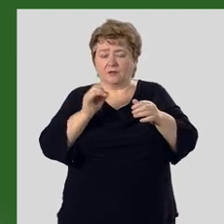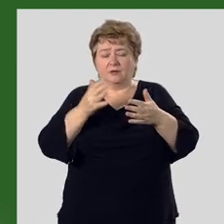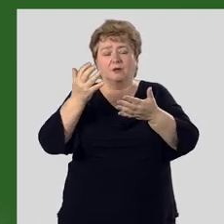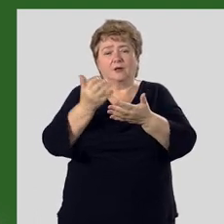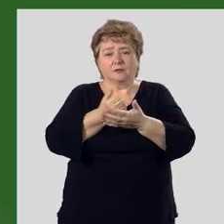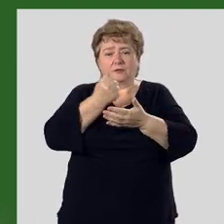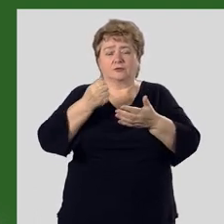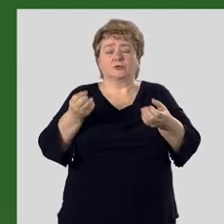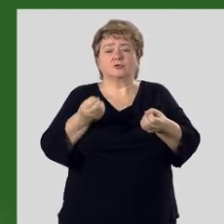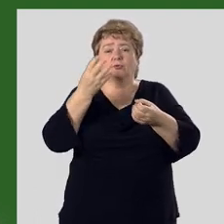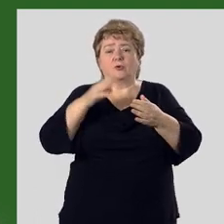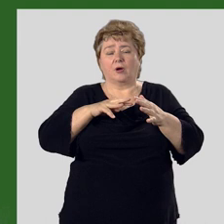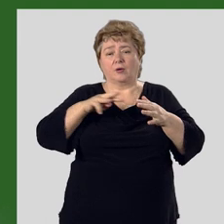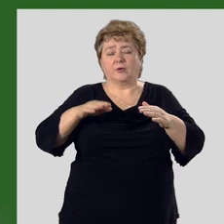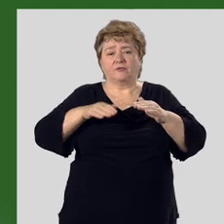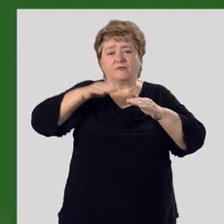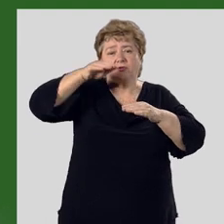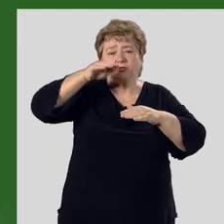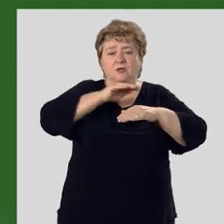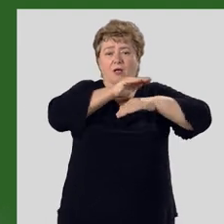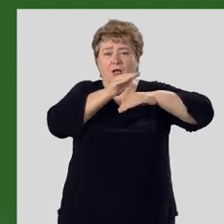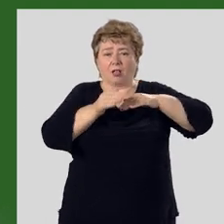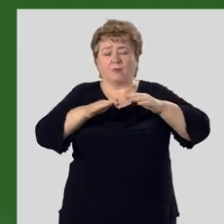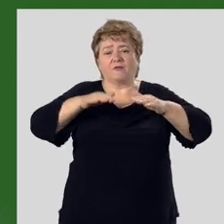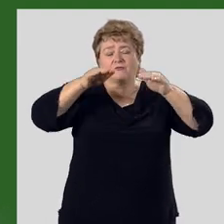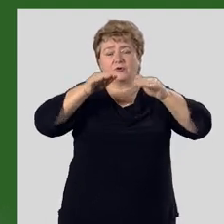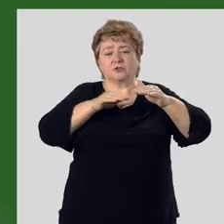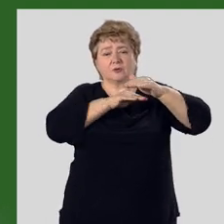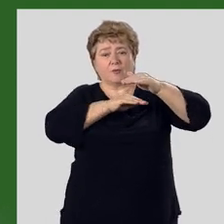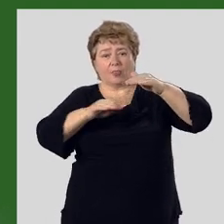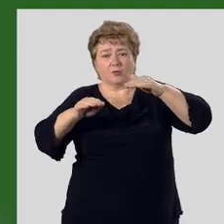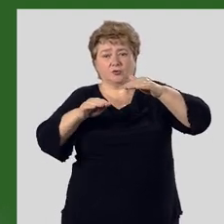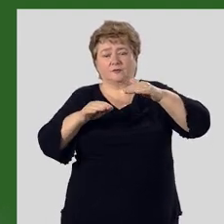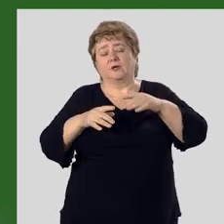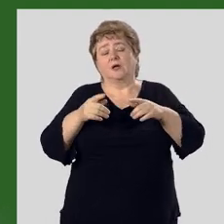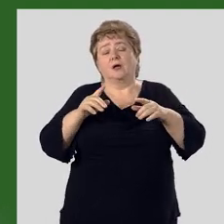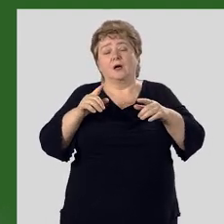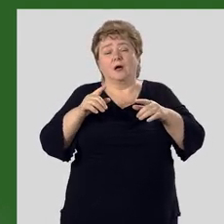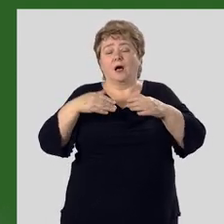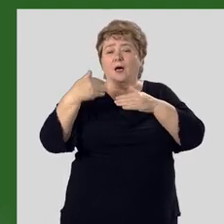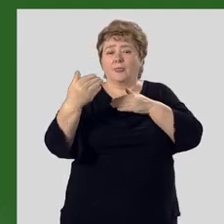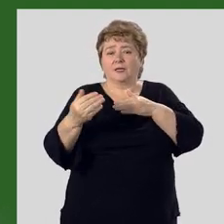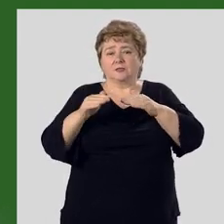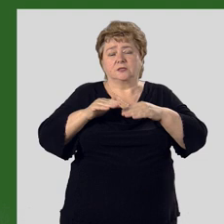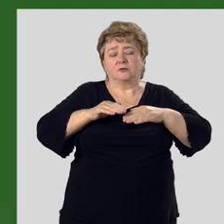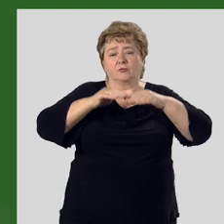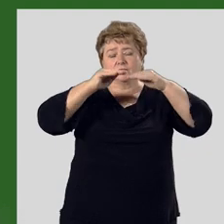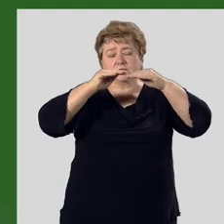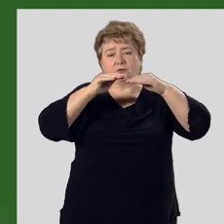узнают, на сколько метров вершина холма выше его подошвы, то есть относительную